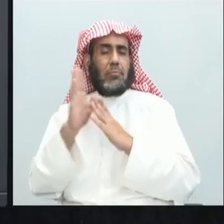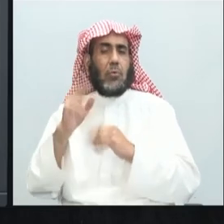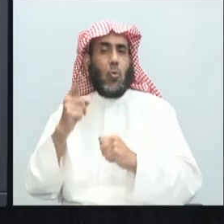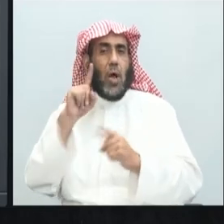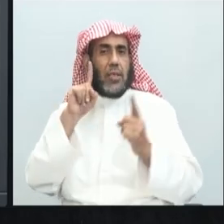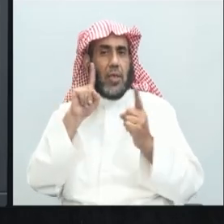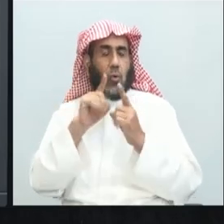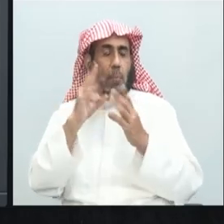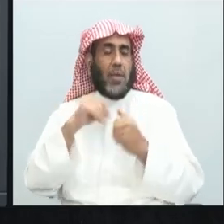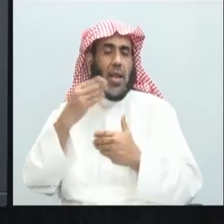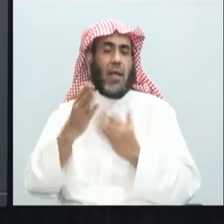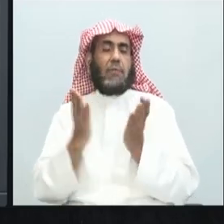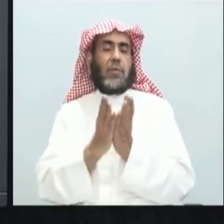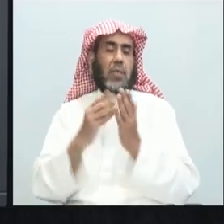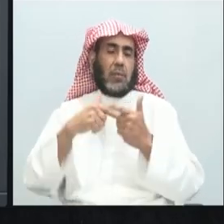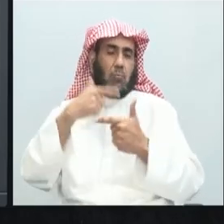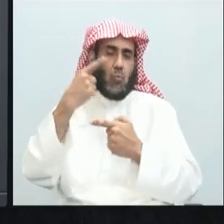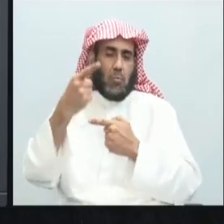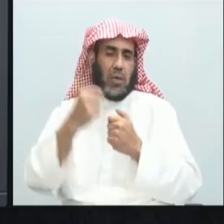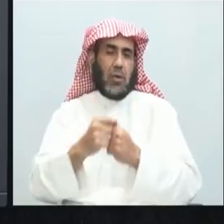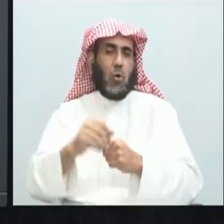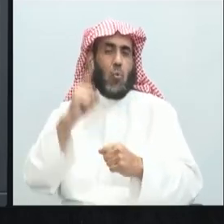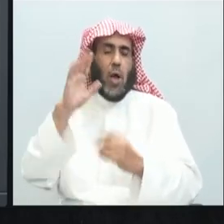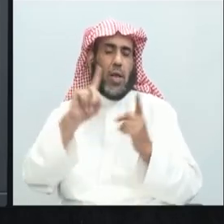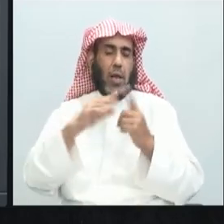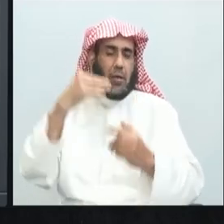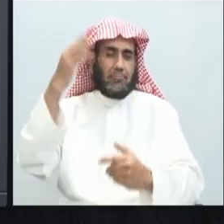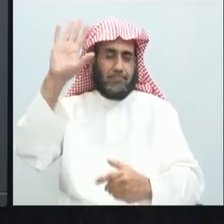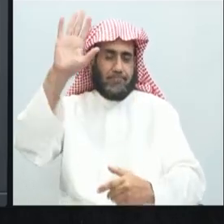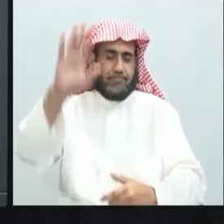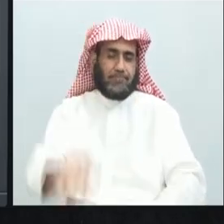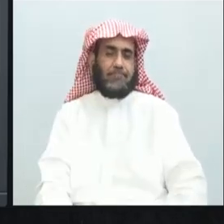والتقيكم باذن الله في حصه مقبله والى اللقاء